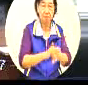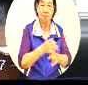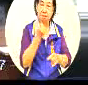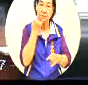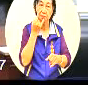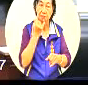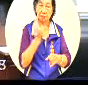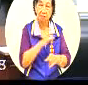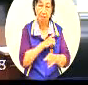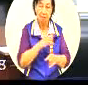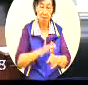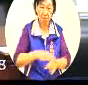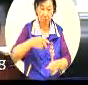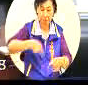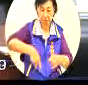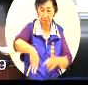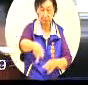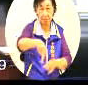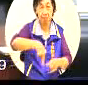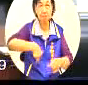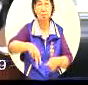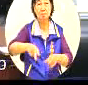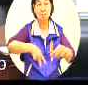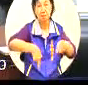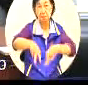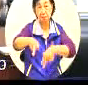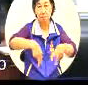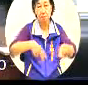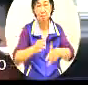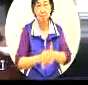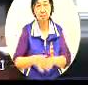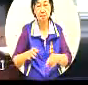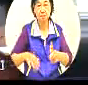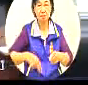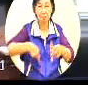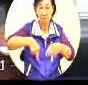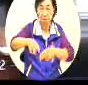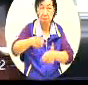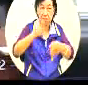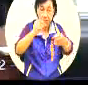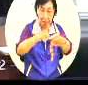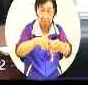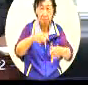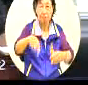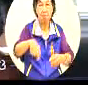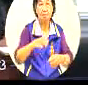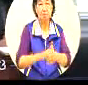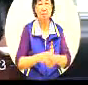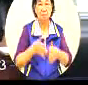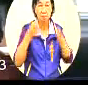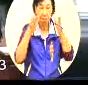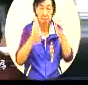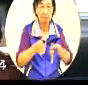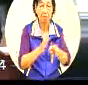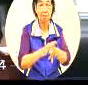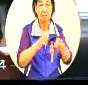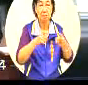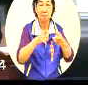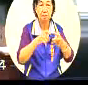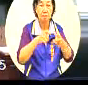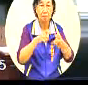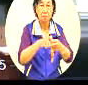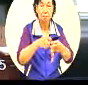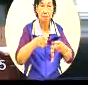式然后到达目的地。那但是本席这边对公务局哦，有一点必须要予以谴责的